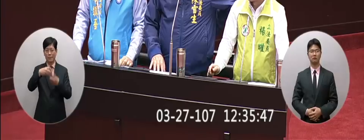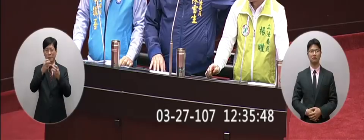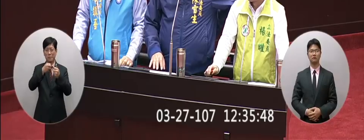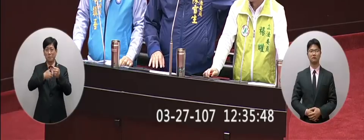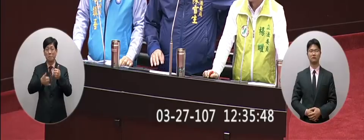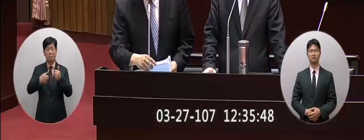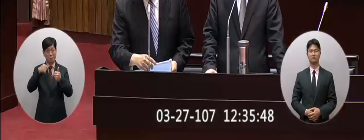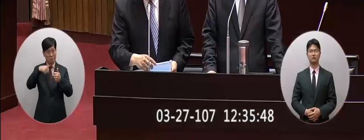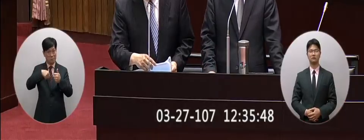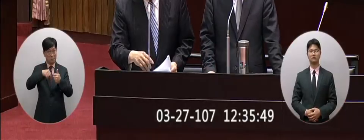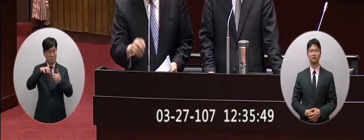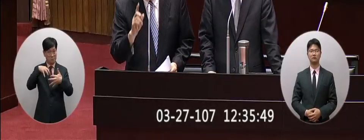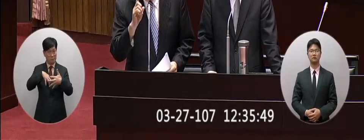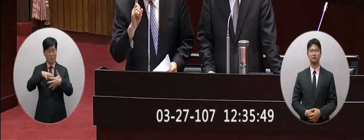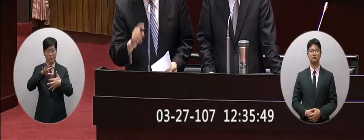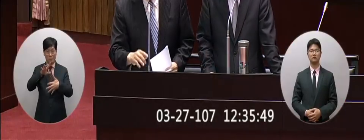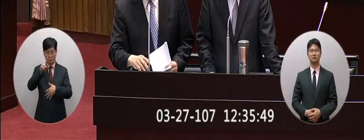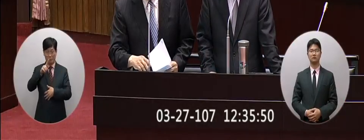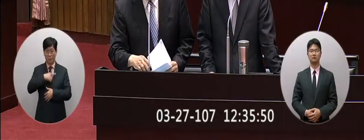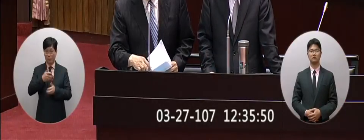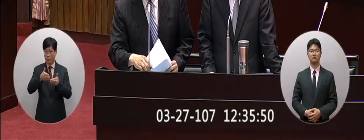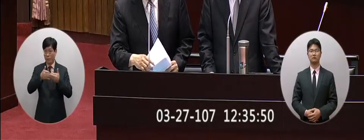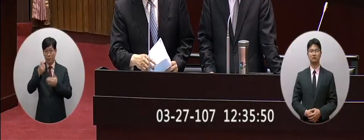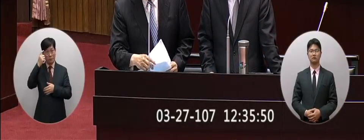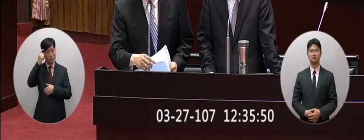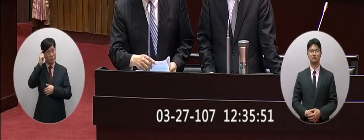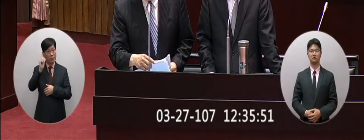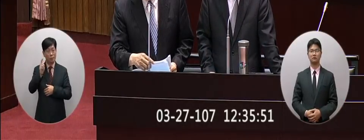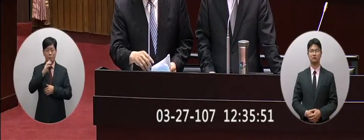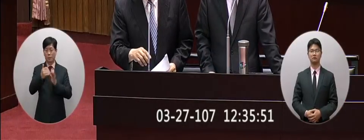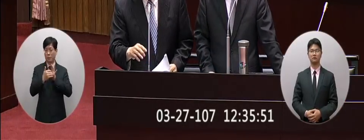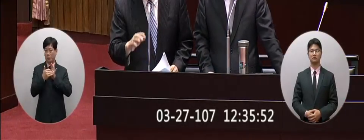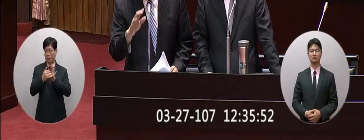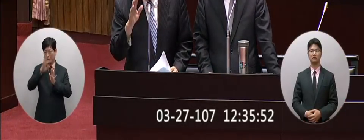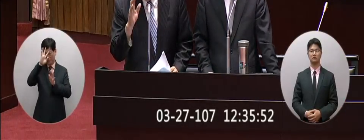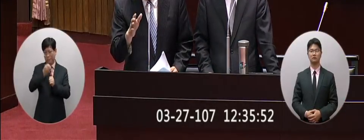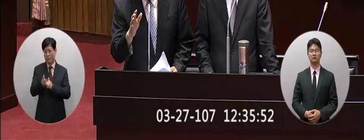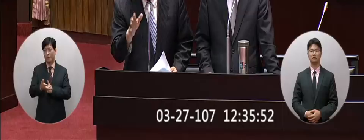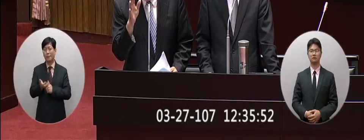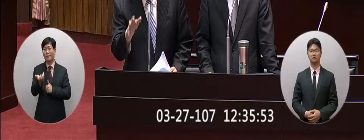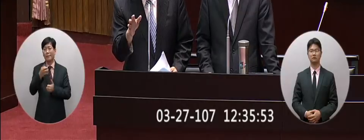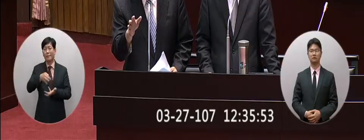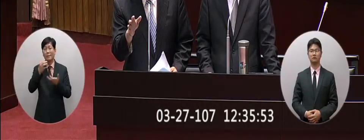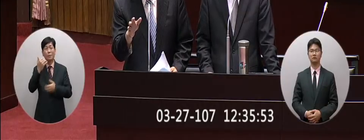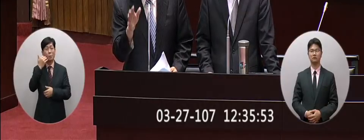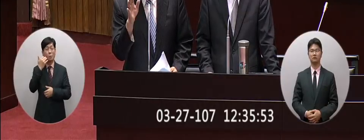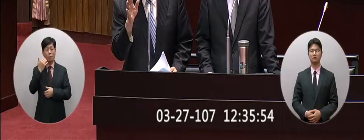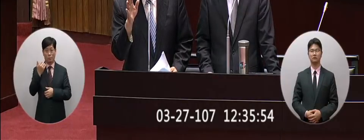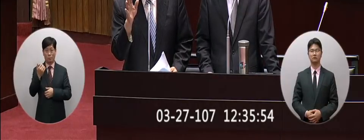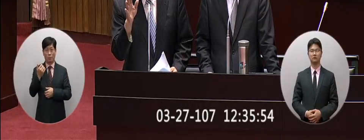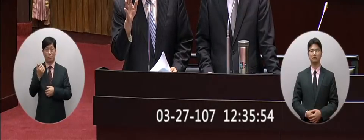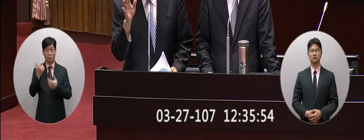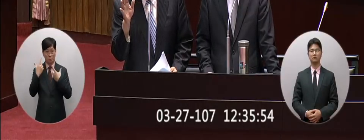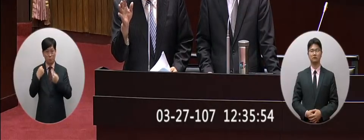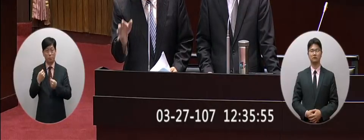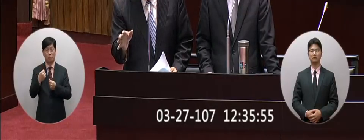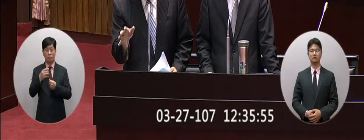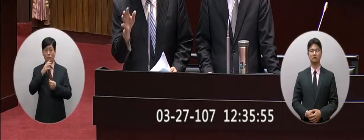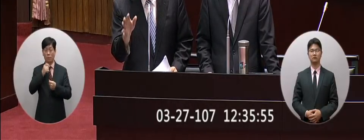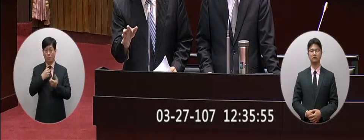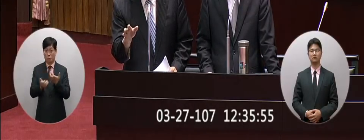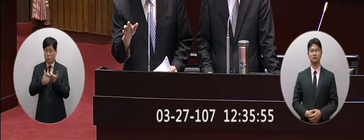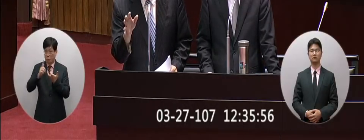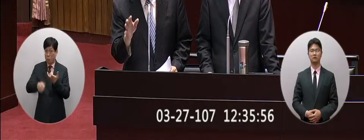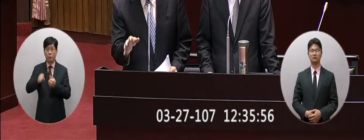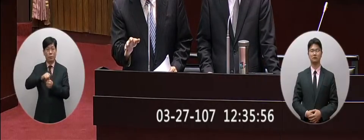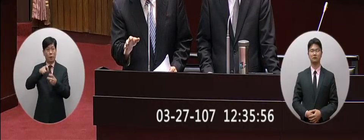委员。我想这里面有一个很重要的关键叫防疫了哈。那你刚刚提到，如果是已经这个熟的